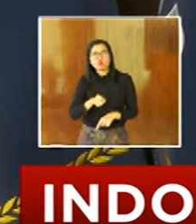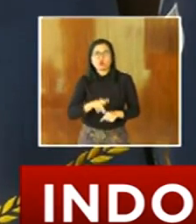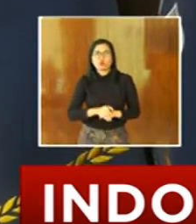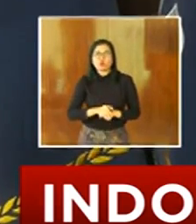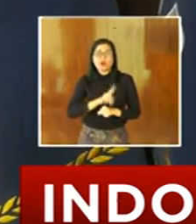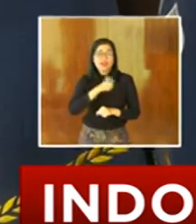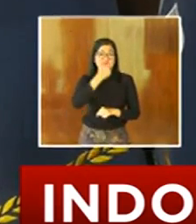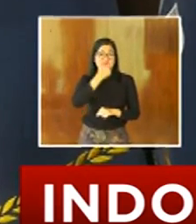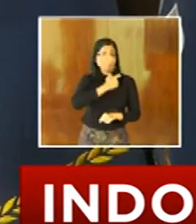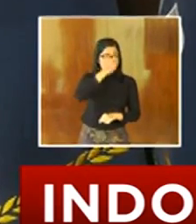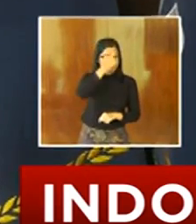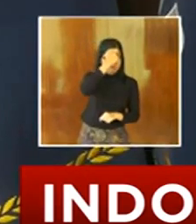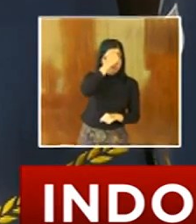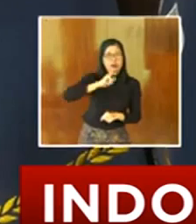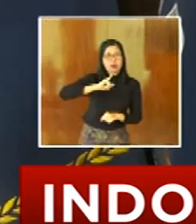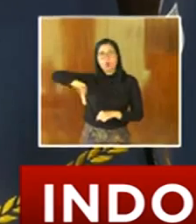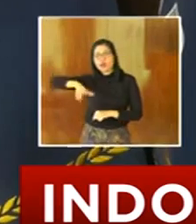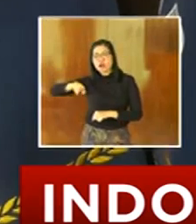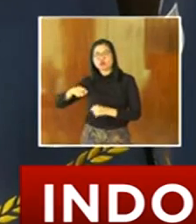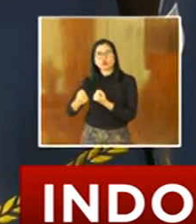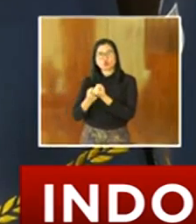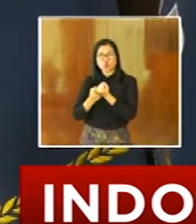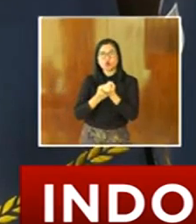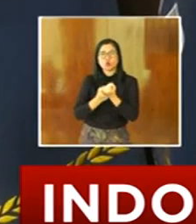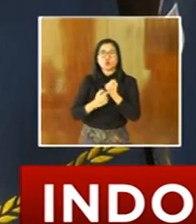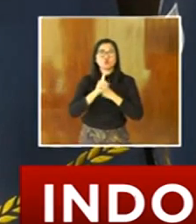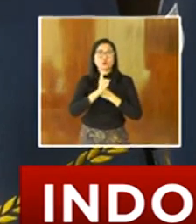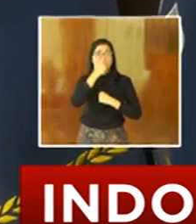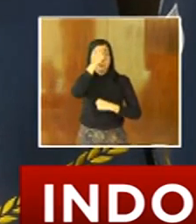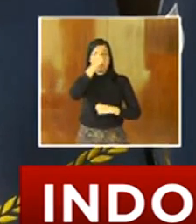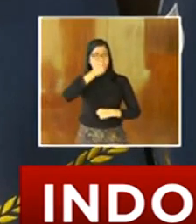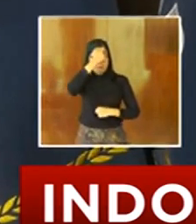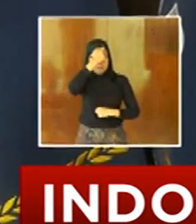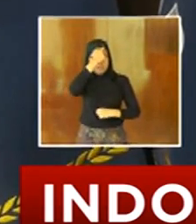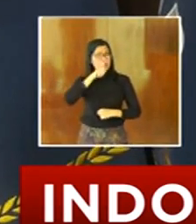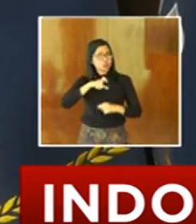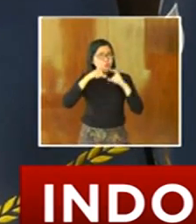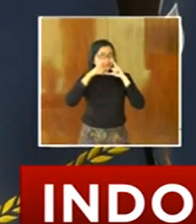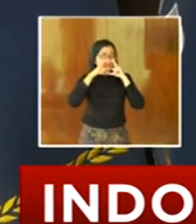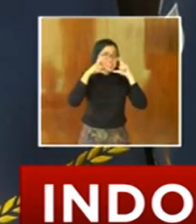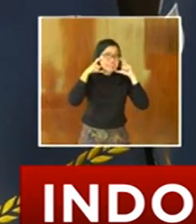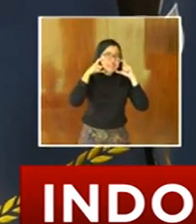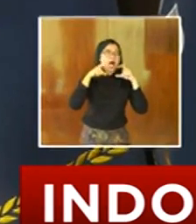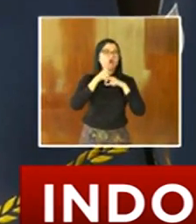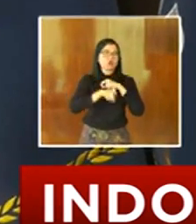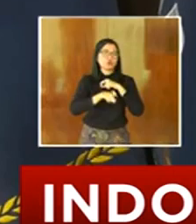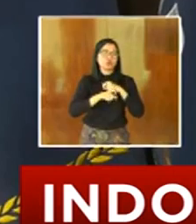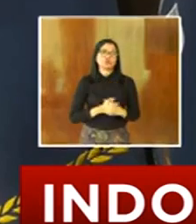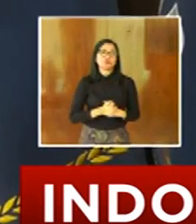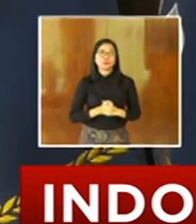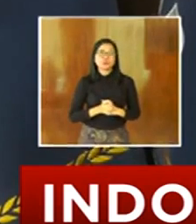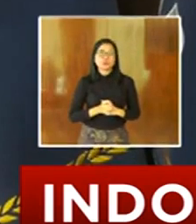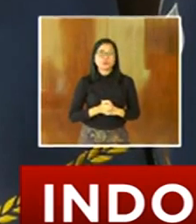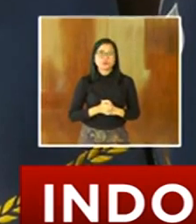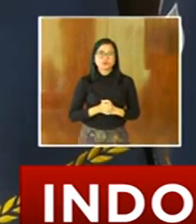tetapi juga dari keluarganya karena pasien ini harus menggunakan masker selama melaksanakan isolasi rumah